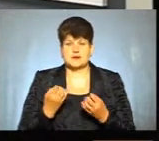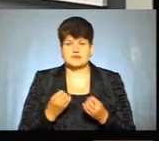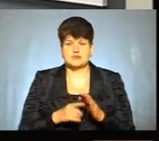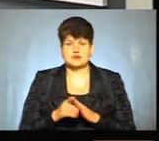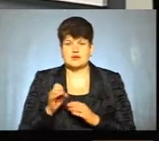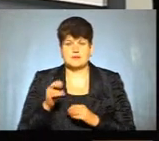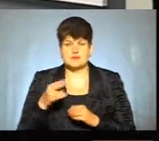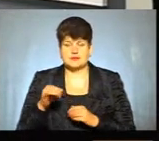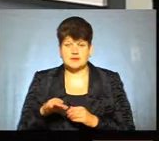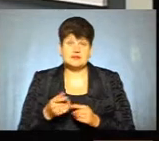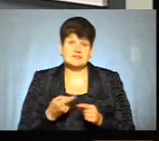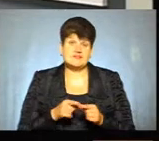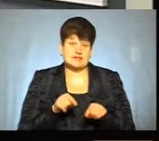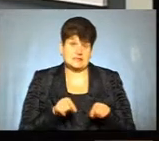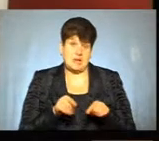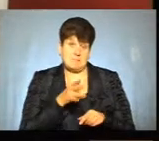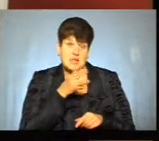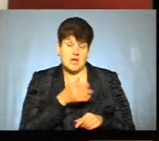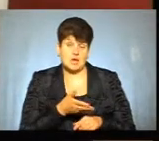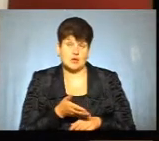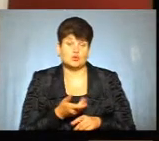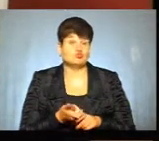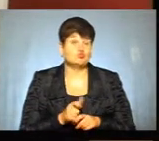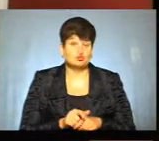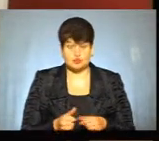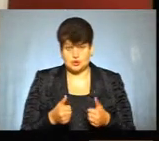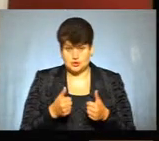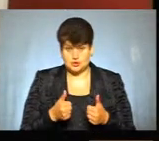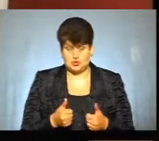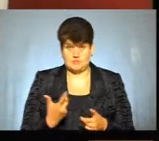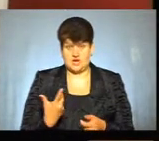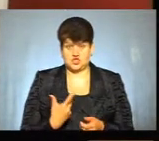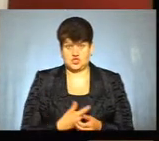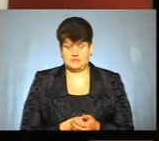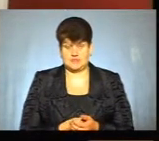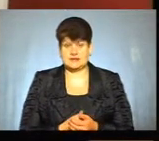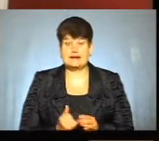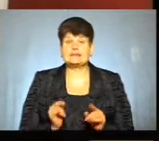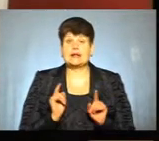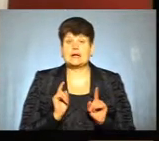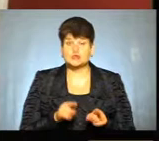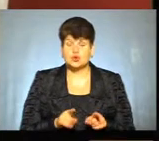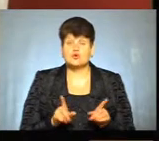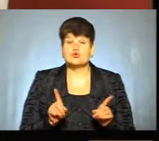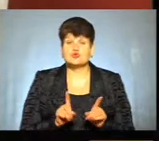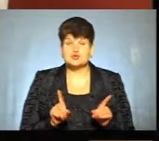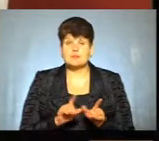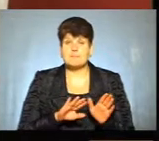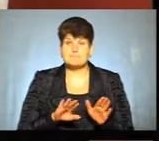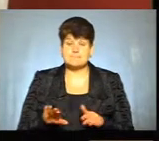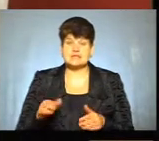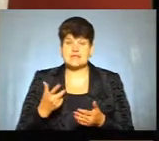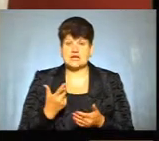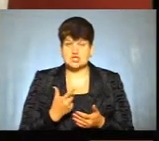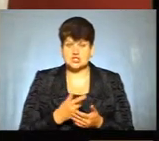Тобто, якраз в такий період дуже добре щепитися для того, щоб все ж таки після щеплення